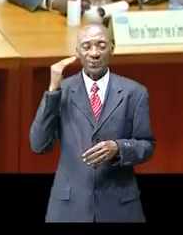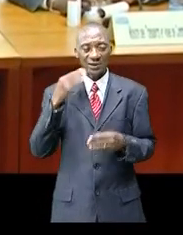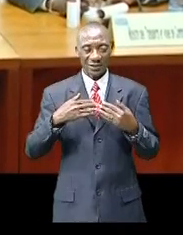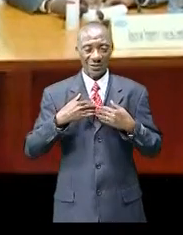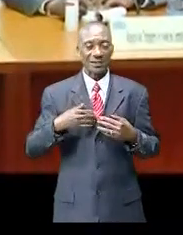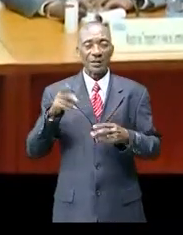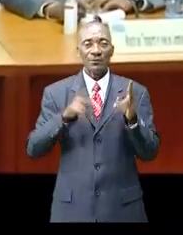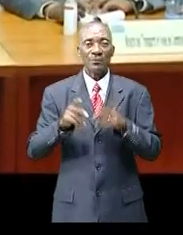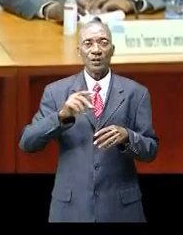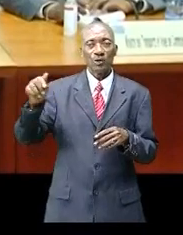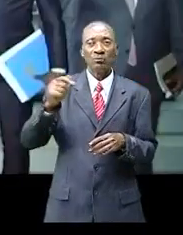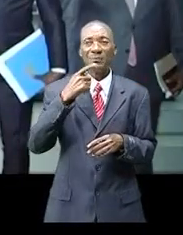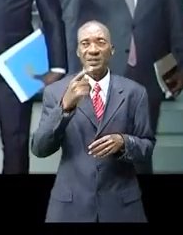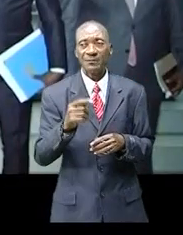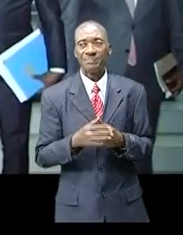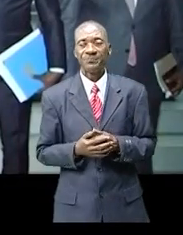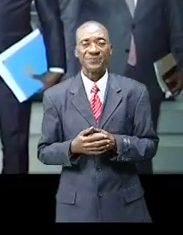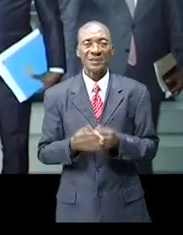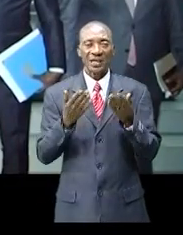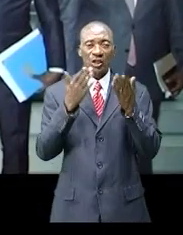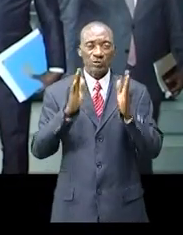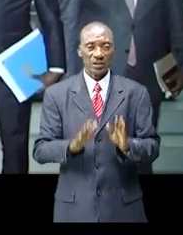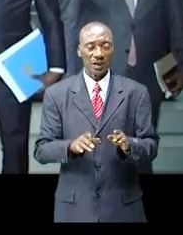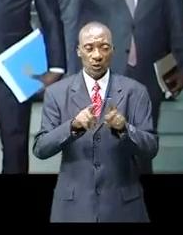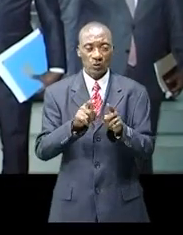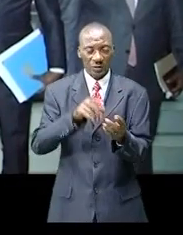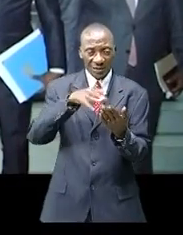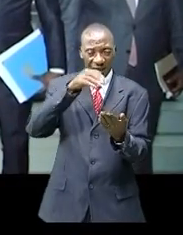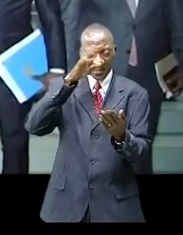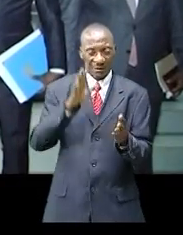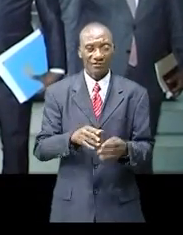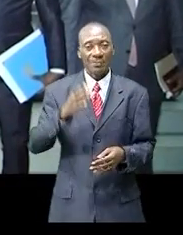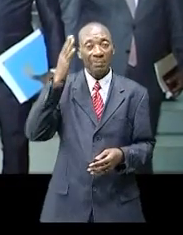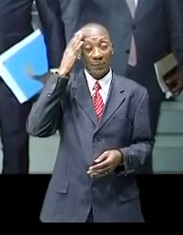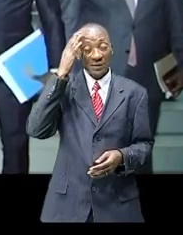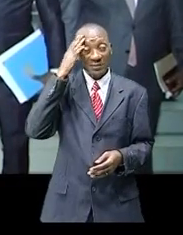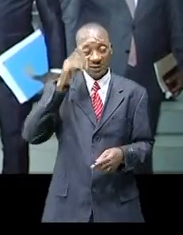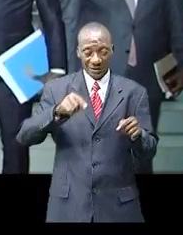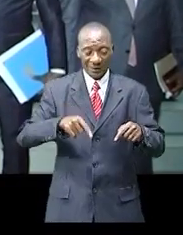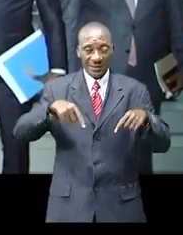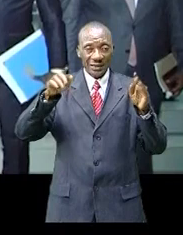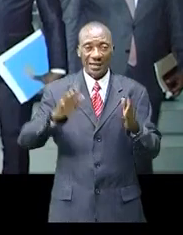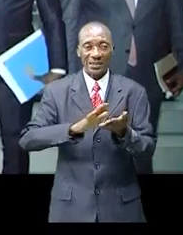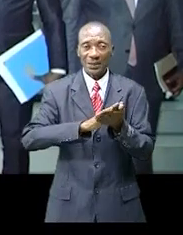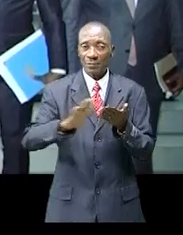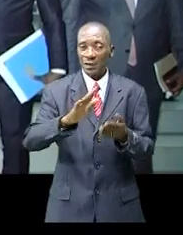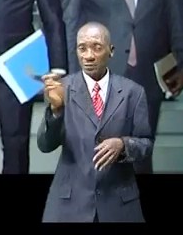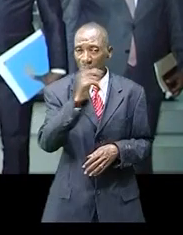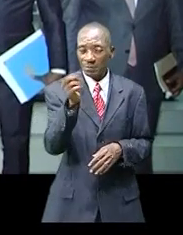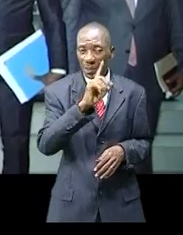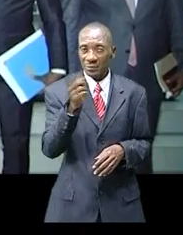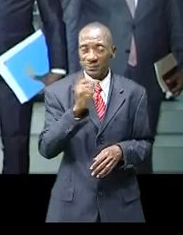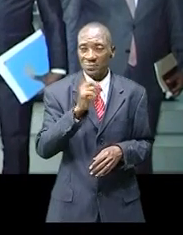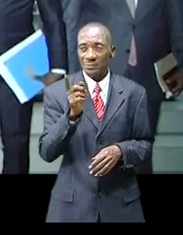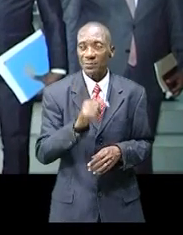lève le doute. Les étudiants ou les élèves ne pensent pas qu'il y aura une année blanche, n'est-ce